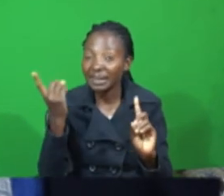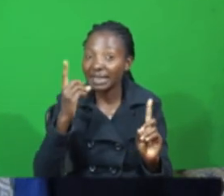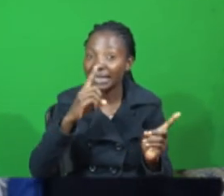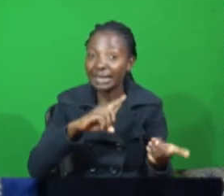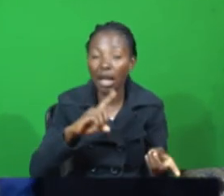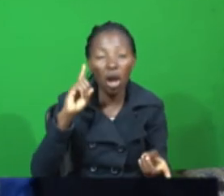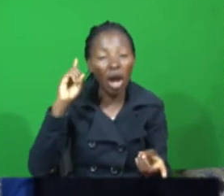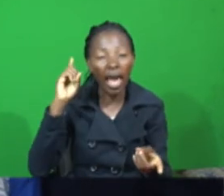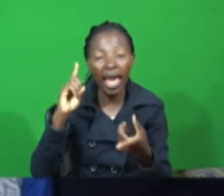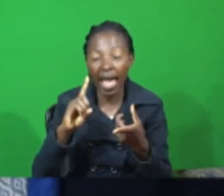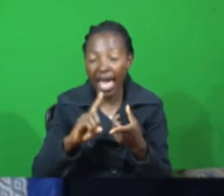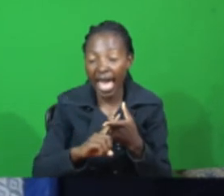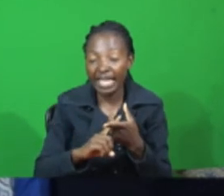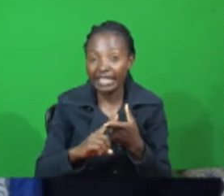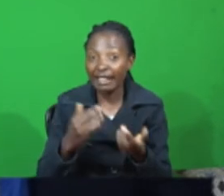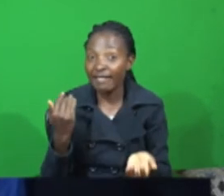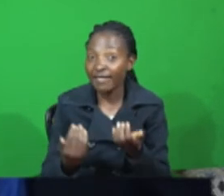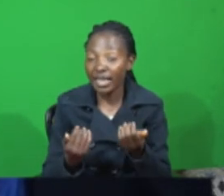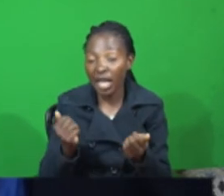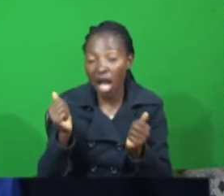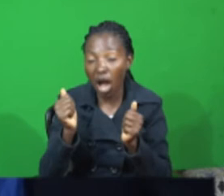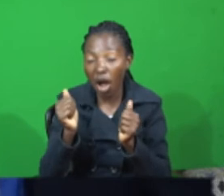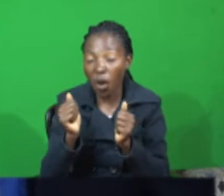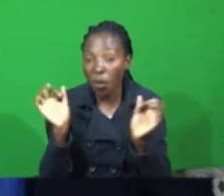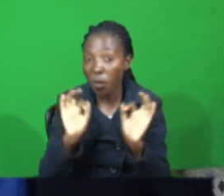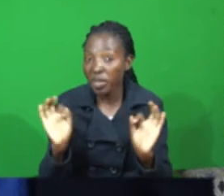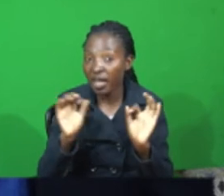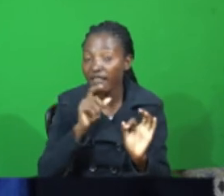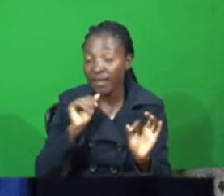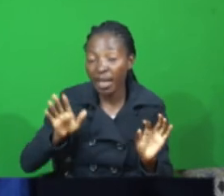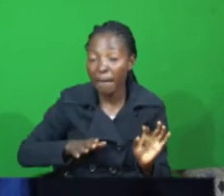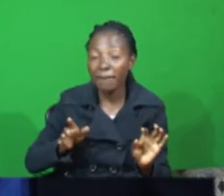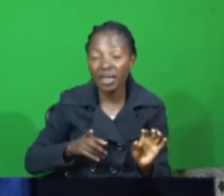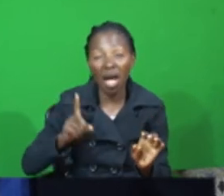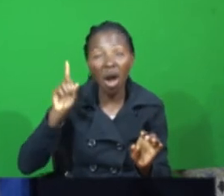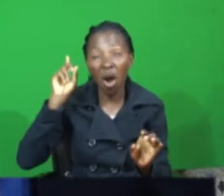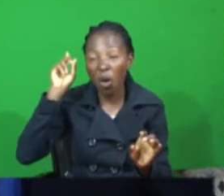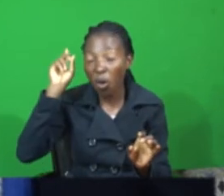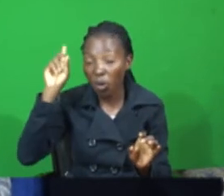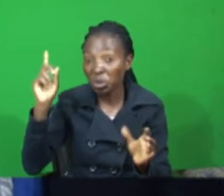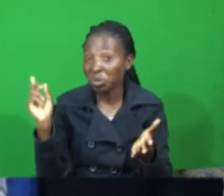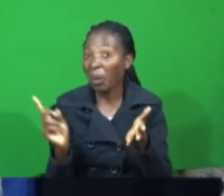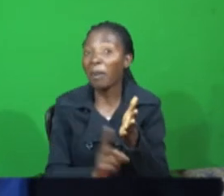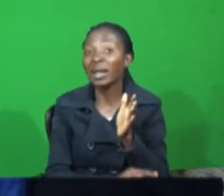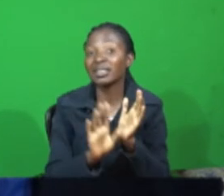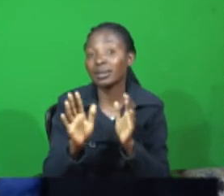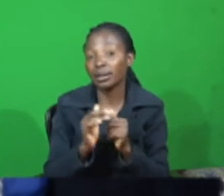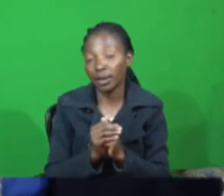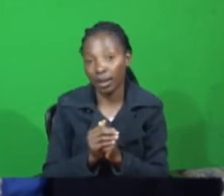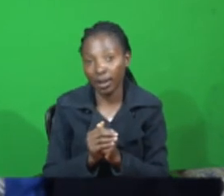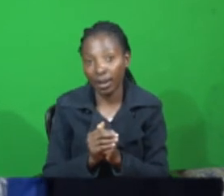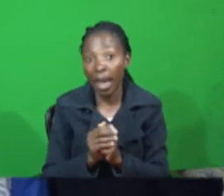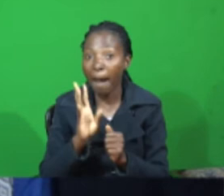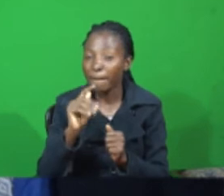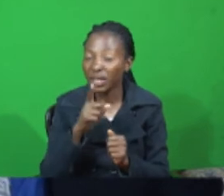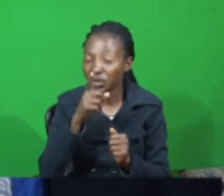munhu iye. Alright. Zvine iwe manjeka. Akuzi kungoshungurudza bedzi uri kutogadzira shirikadzi dzacho ndo uri to manufacture